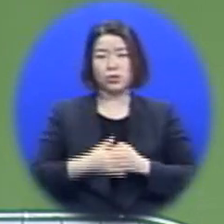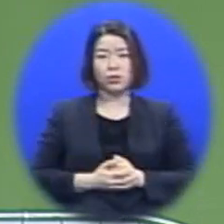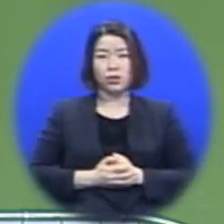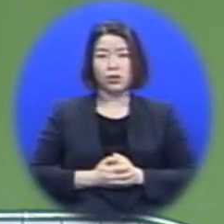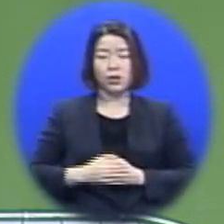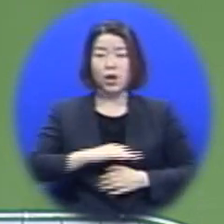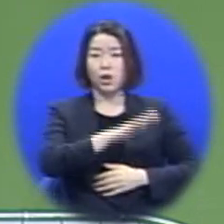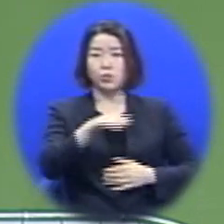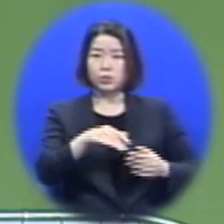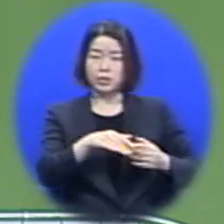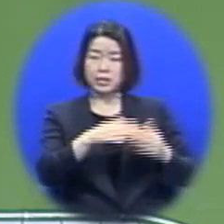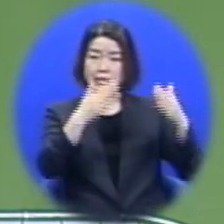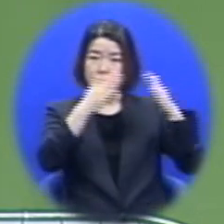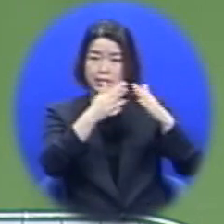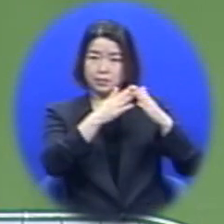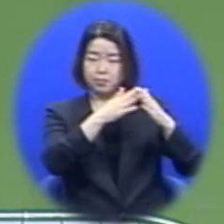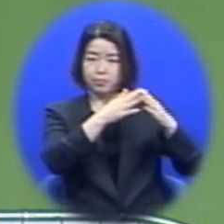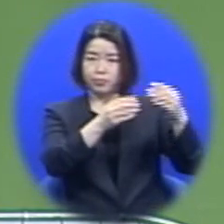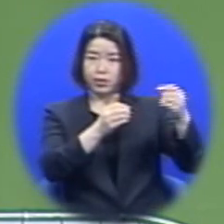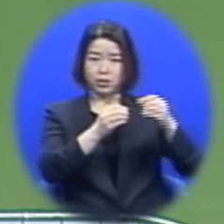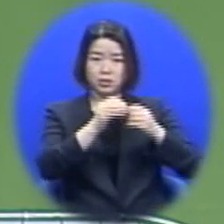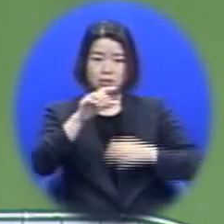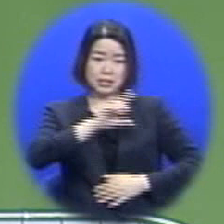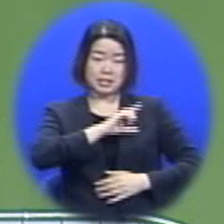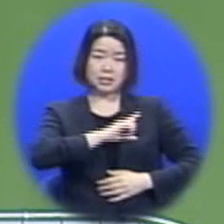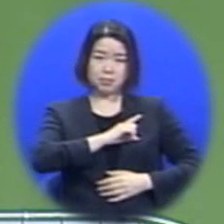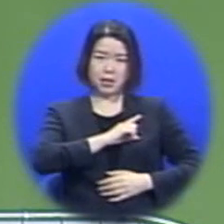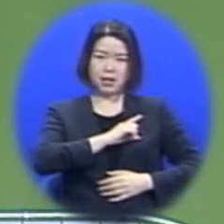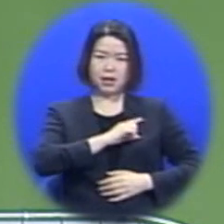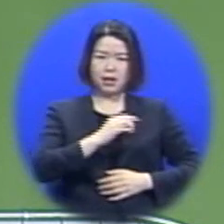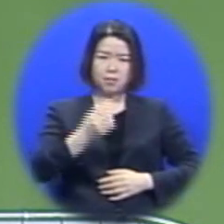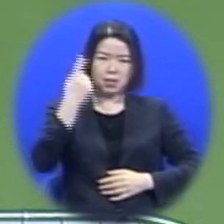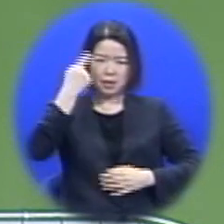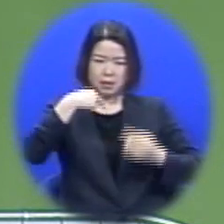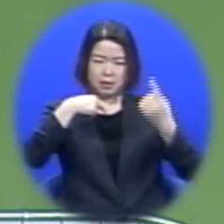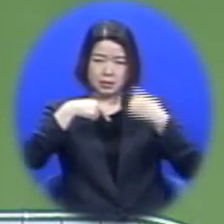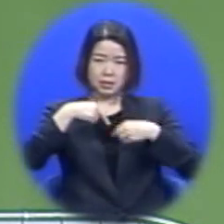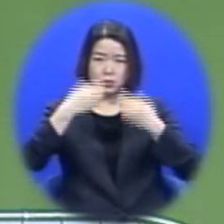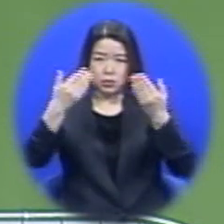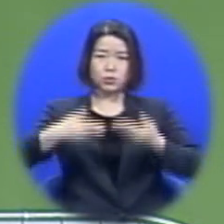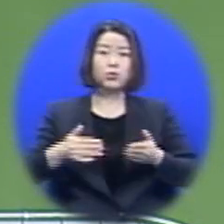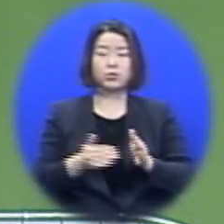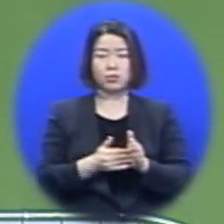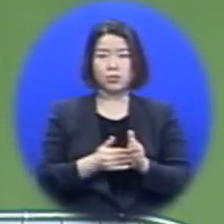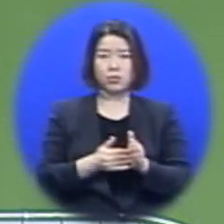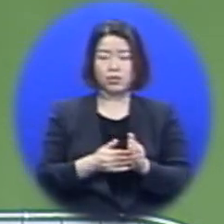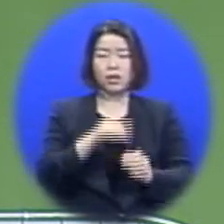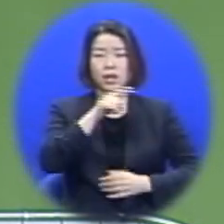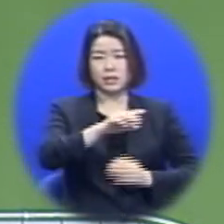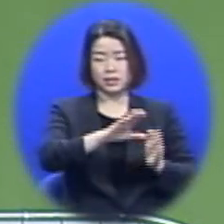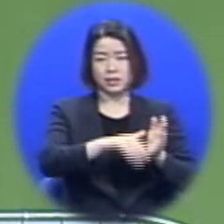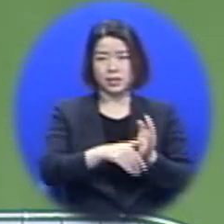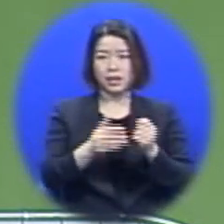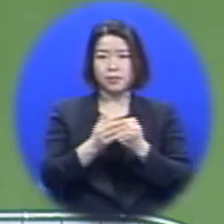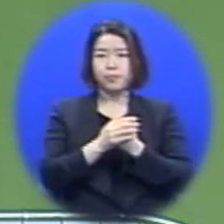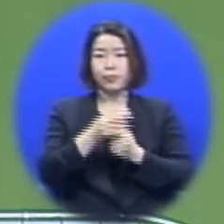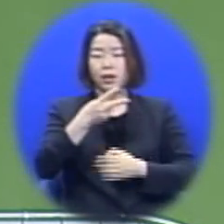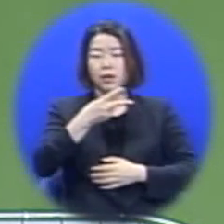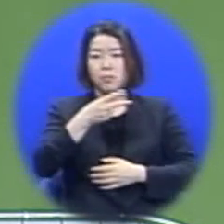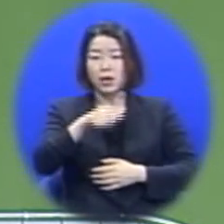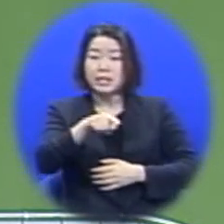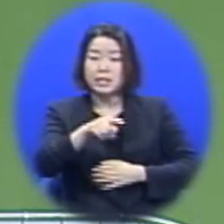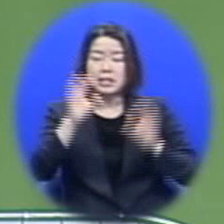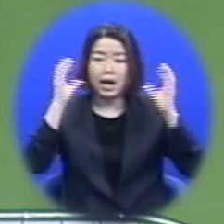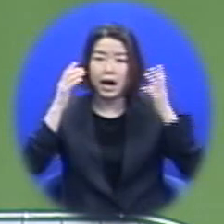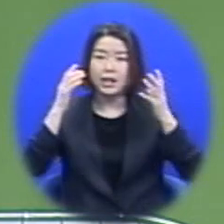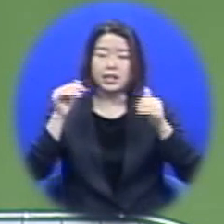우리의 가문의 명예에 먹칠을 했어요. 그때 다말이 사람을 통해서 이 아이의 남편이 누군지에